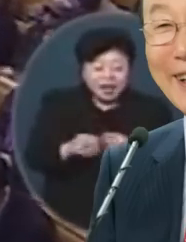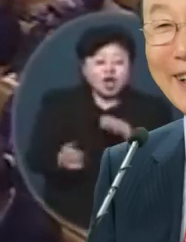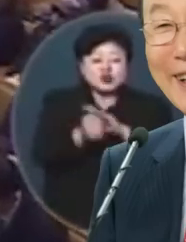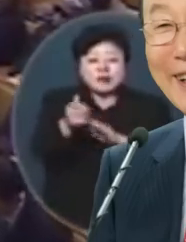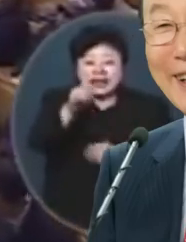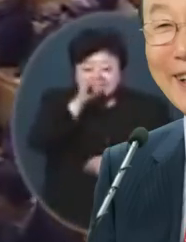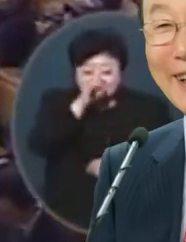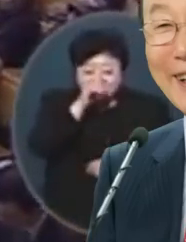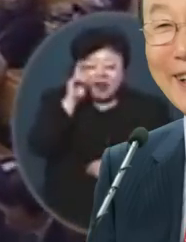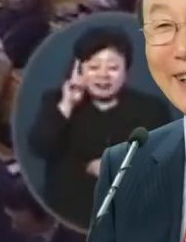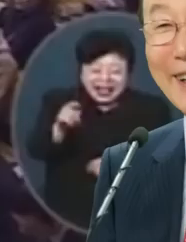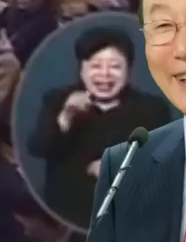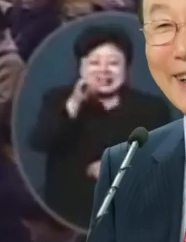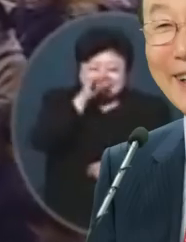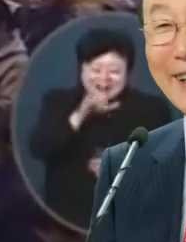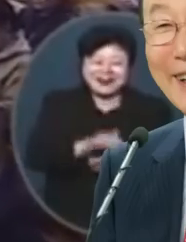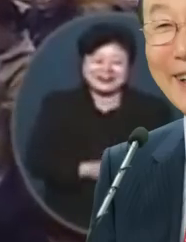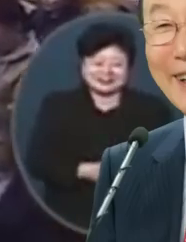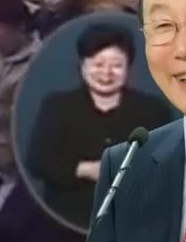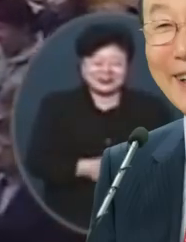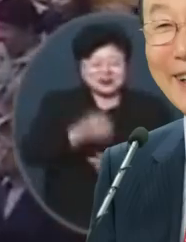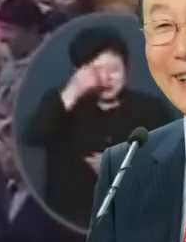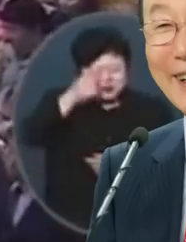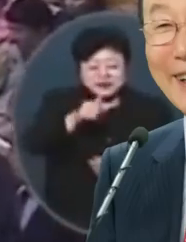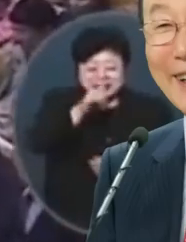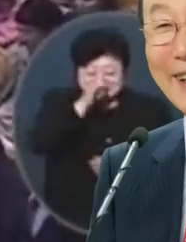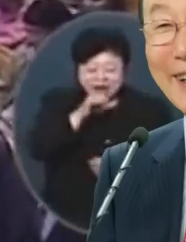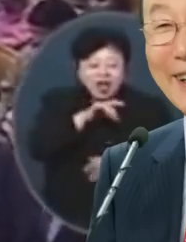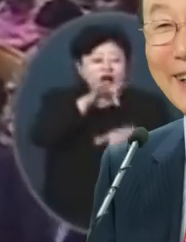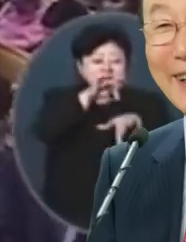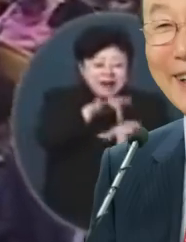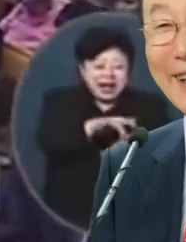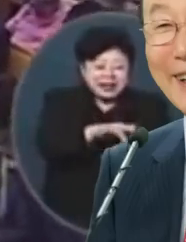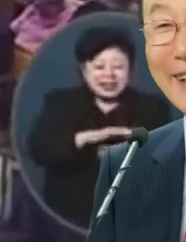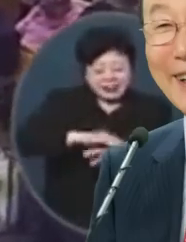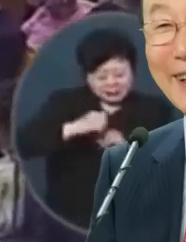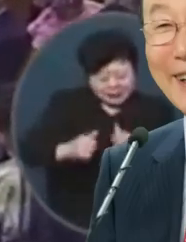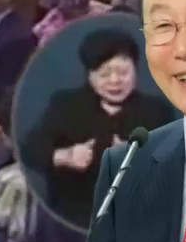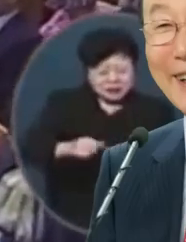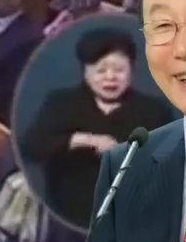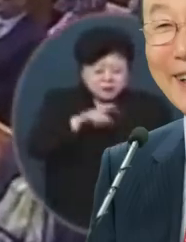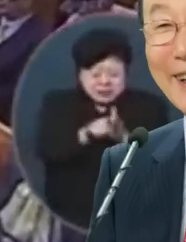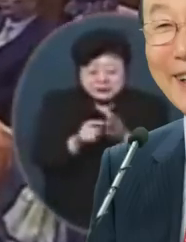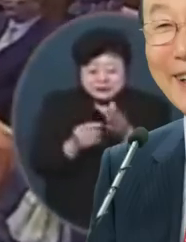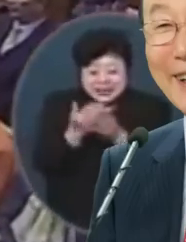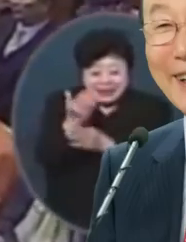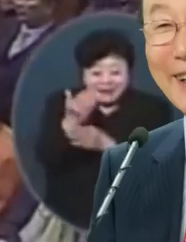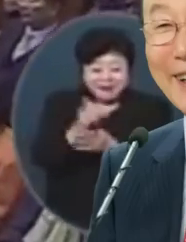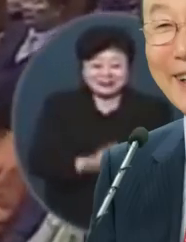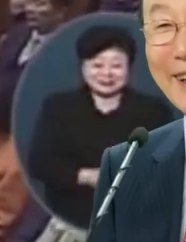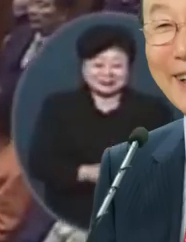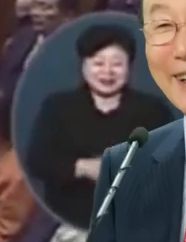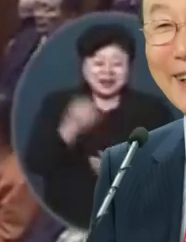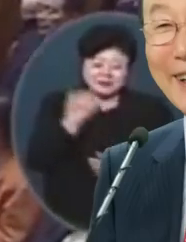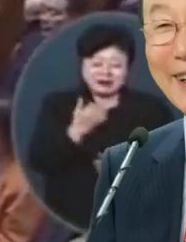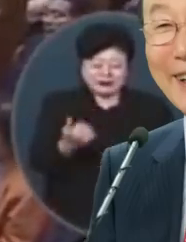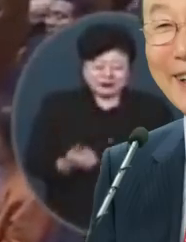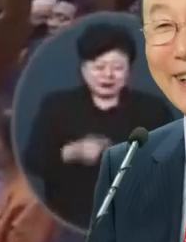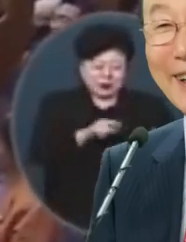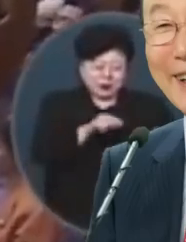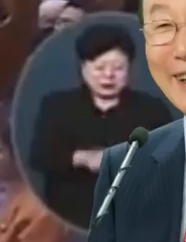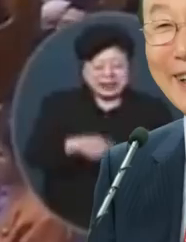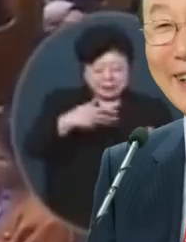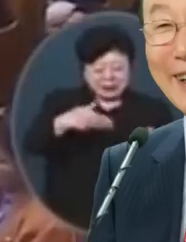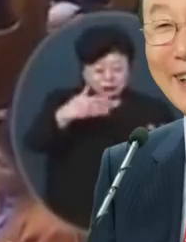있고 내일이 있는 것입니다. 꿈이 있어야 마귀에 대적하는 믿음이 생겨나는 것입니다. 베드로전서 5장